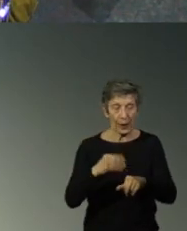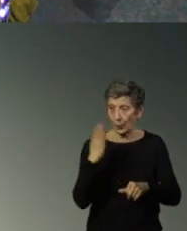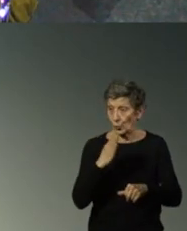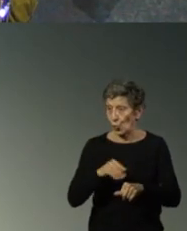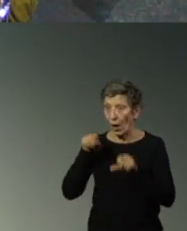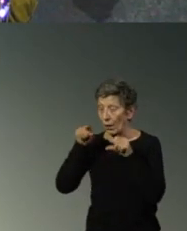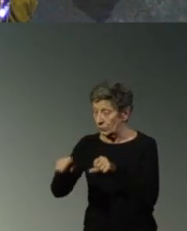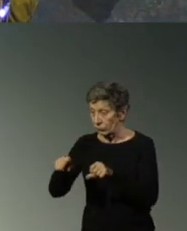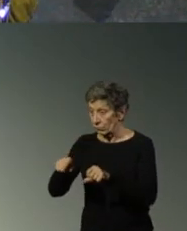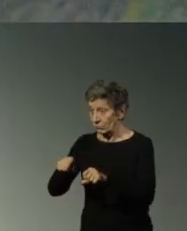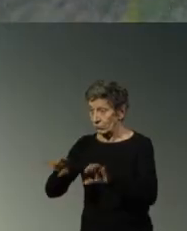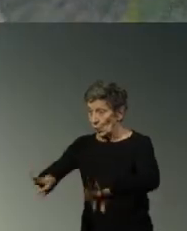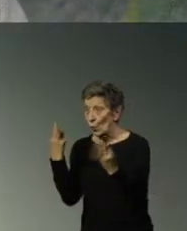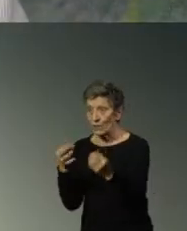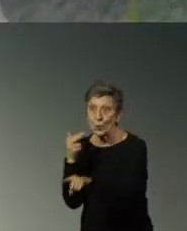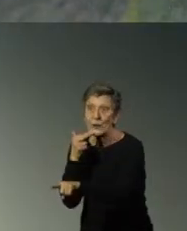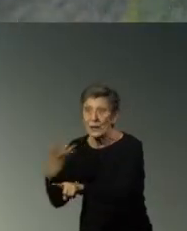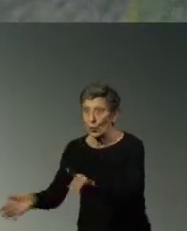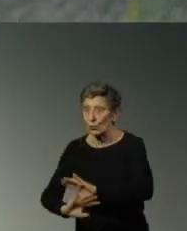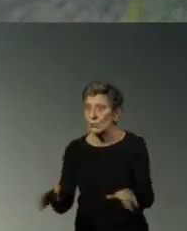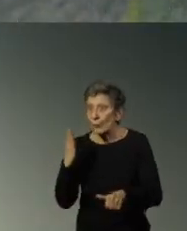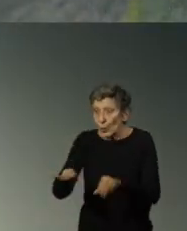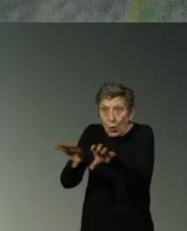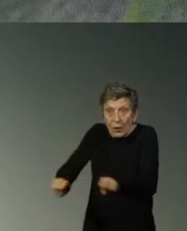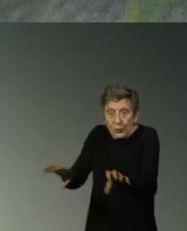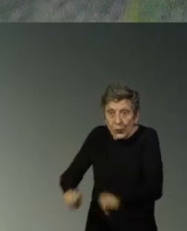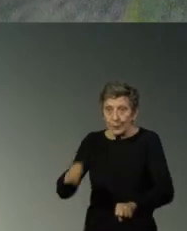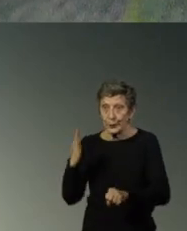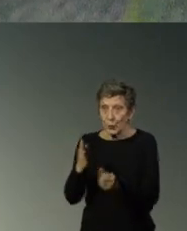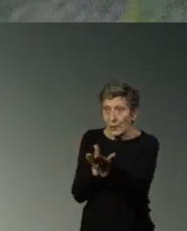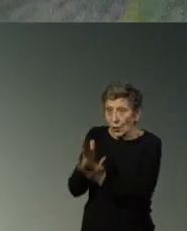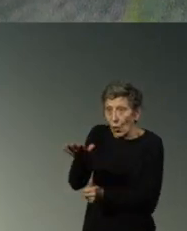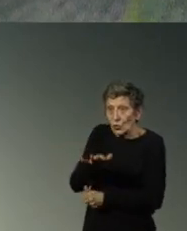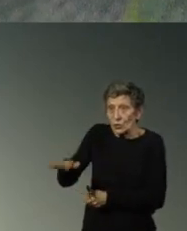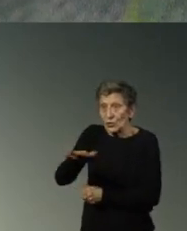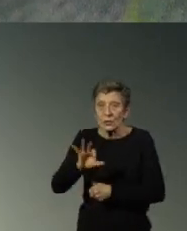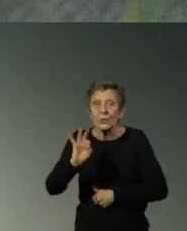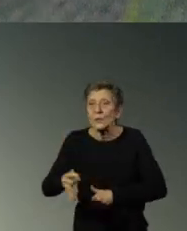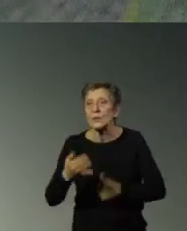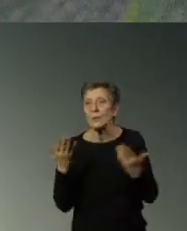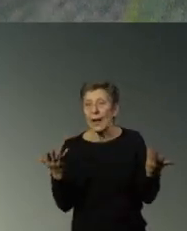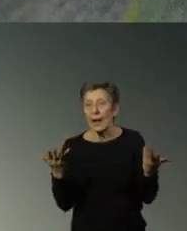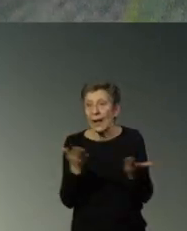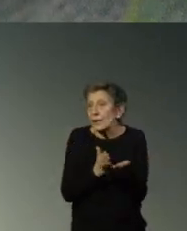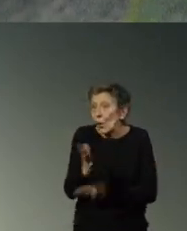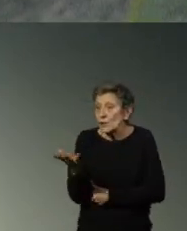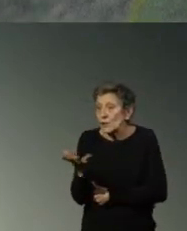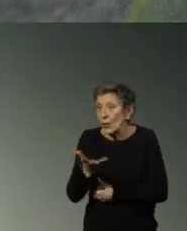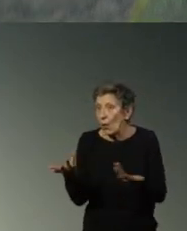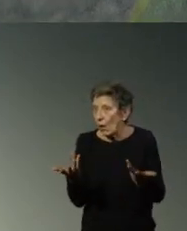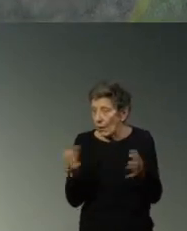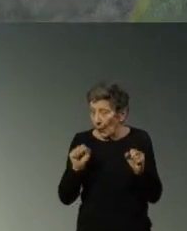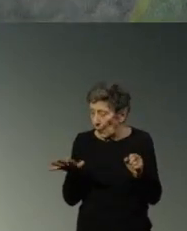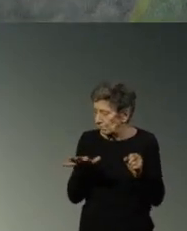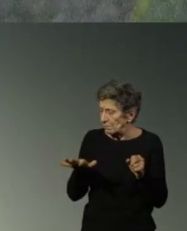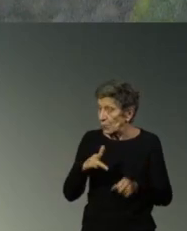comme ça. On a besoin d'exploiter. On a besoin de donner un sens. Et ce sens passe par qu'est-ce qui pourrait nous être